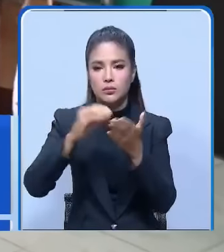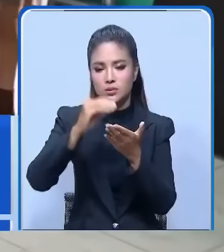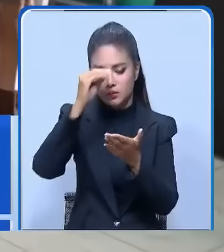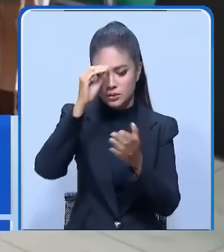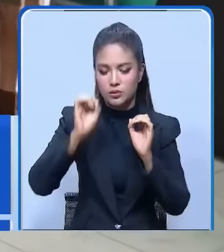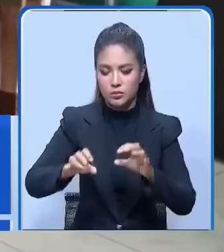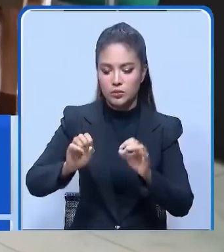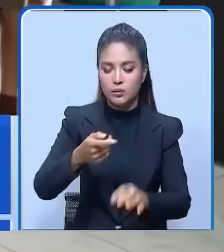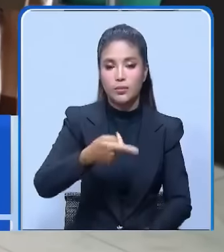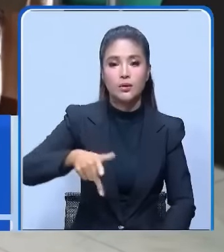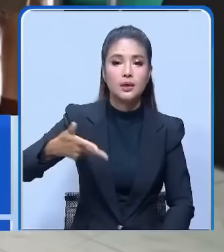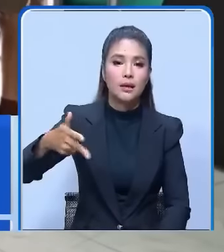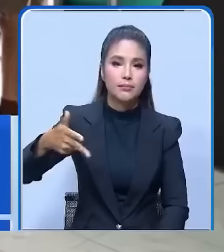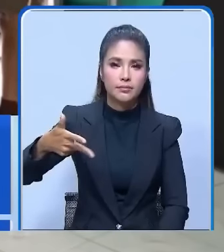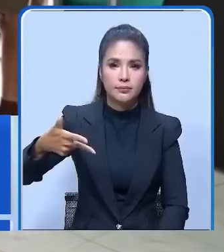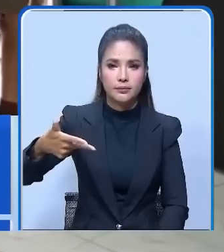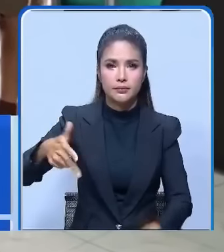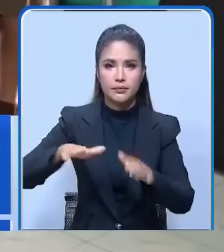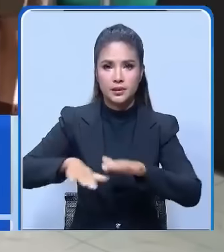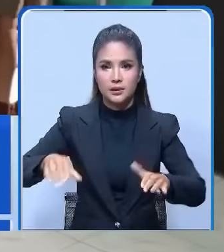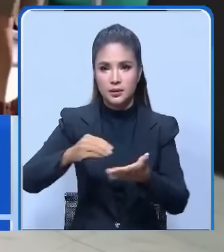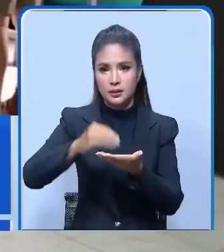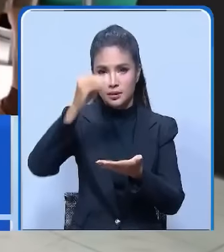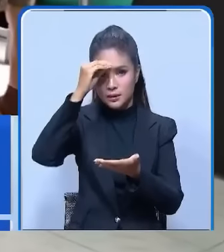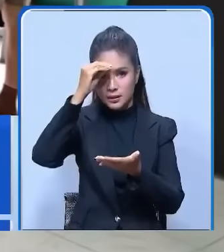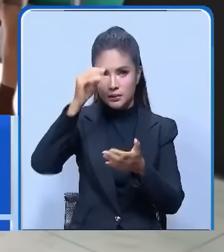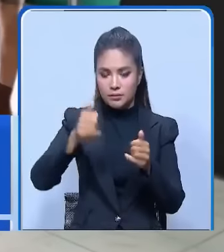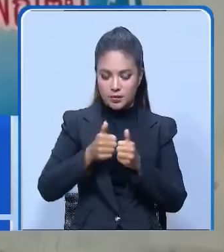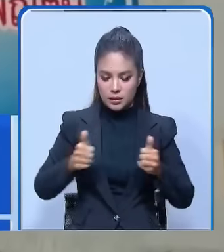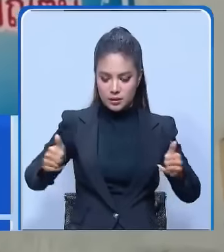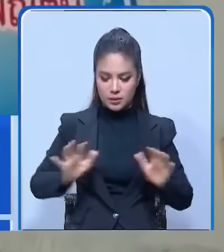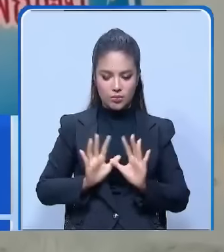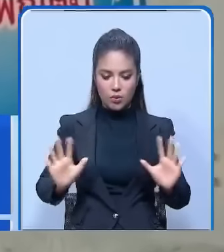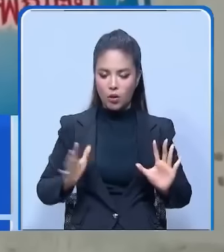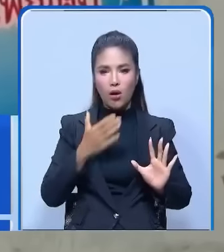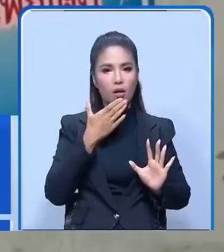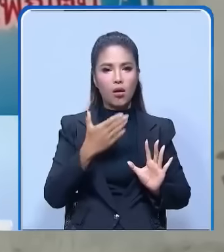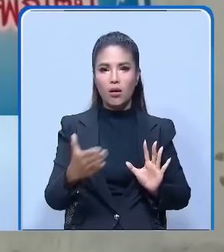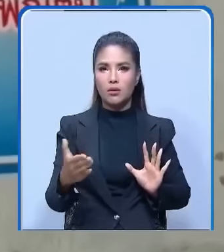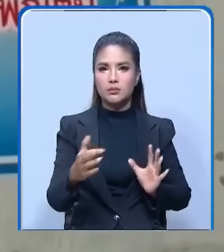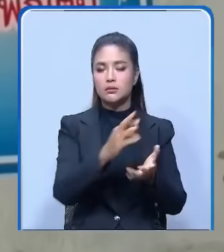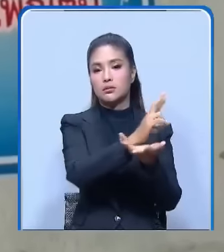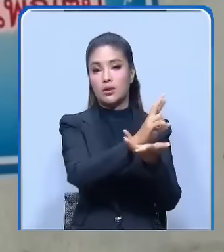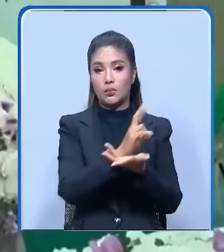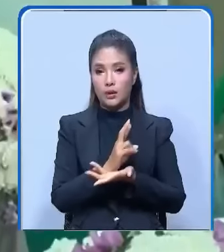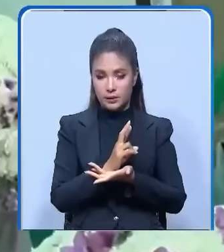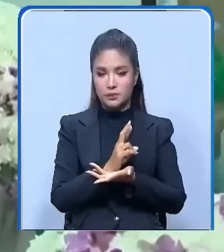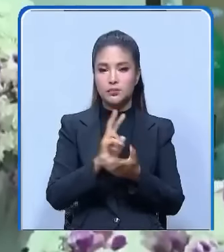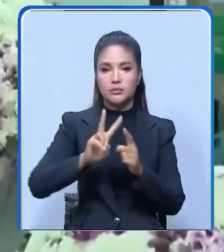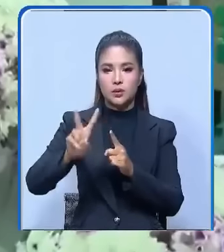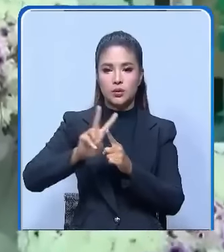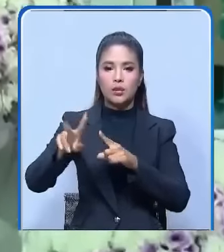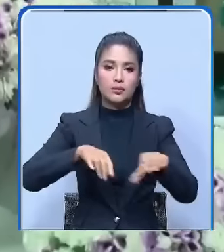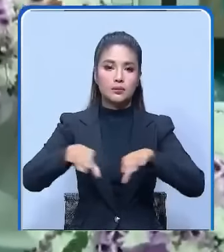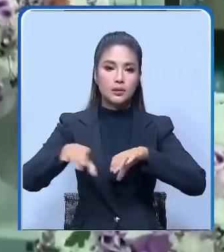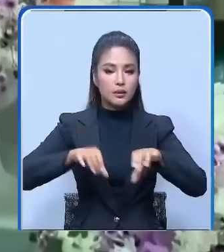มีนักเรียนแวะมายืนไว้อะไรคุณครูที่ห้องเรียนตลอดทั้งวันเลยครูจอยเนี่ยเพิ่งได้รับรางวัลเหรียญเงินการจัดกิจกรรมการเรียนรู้